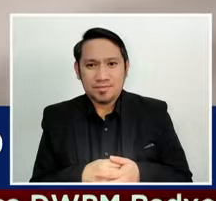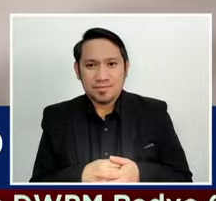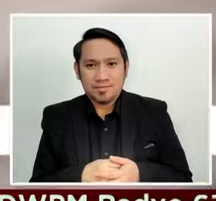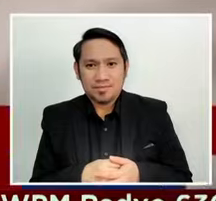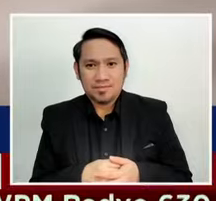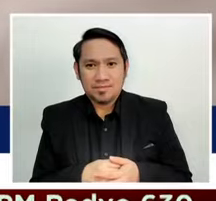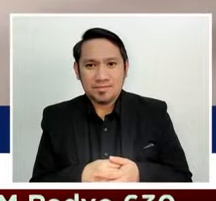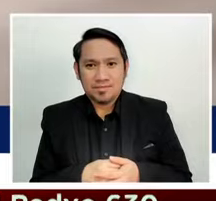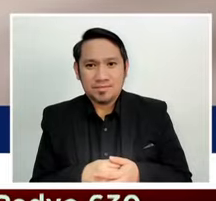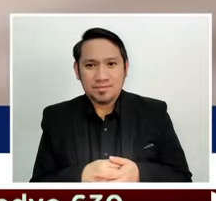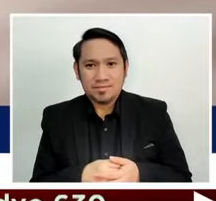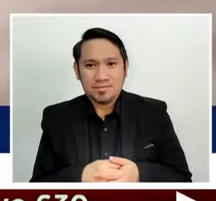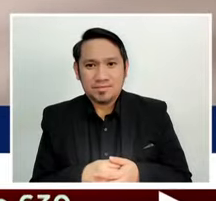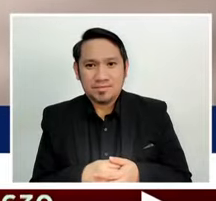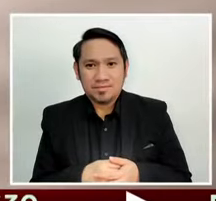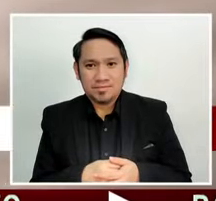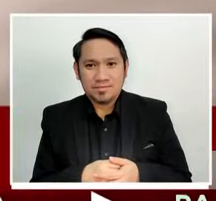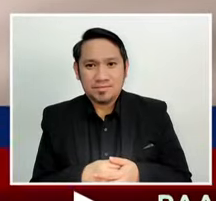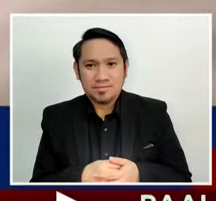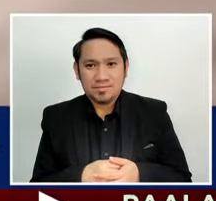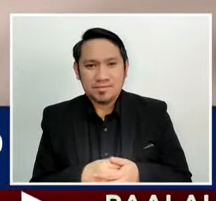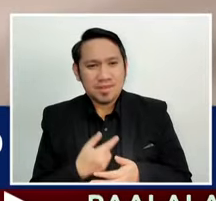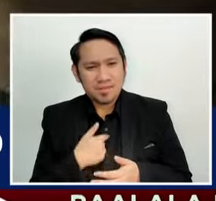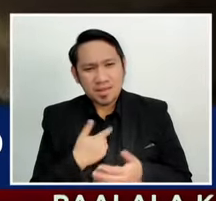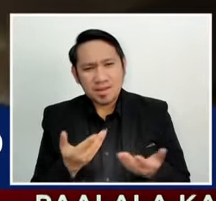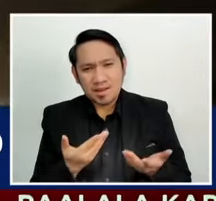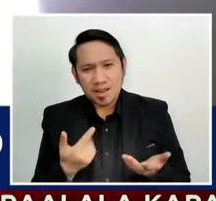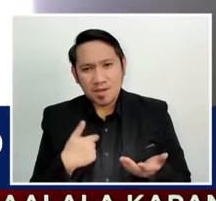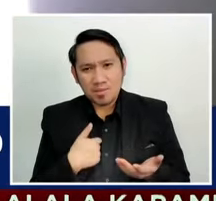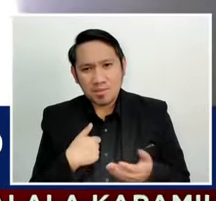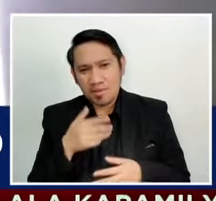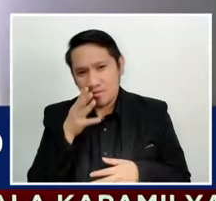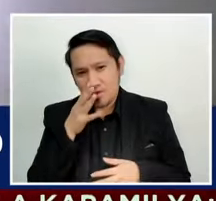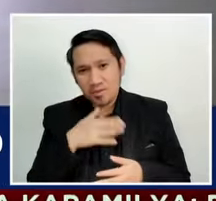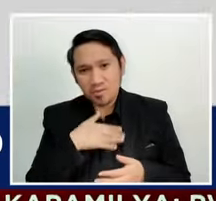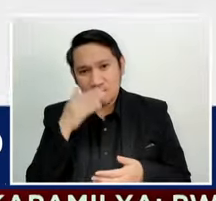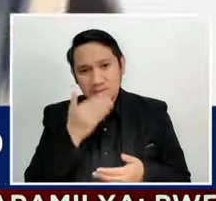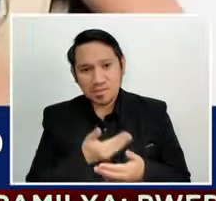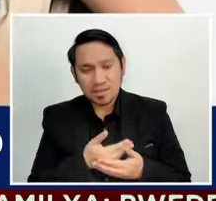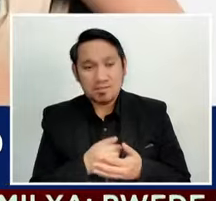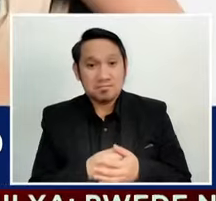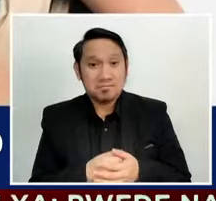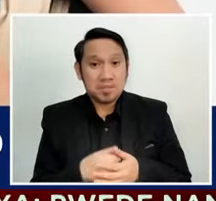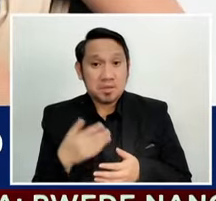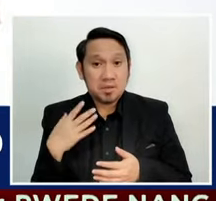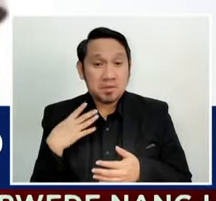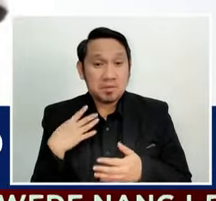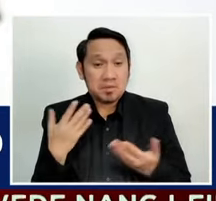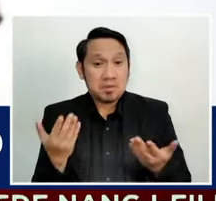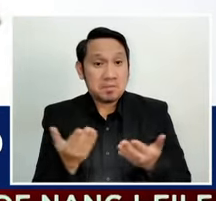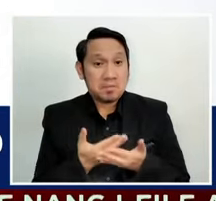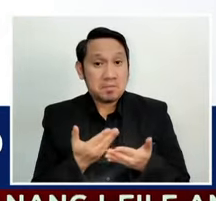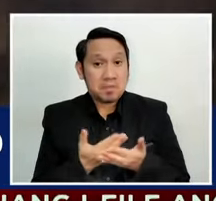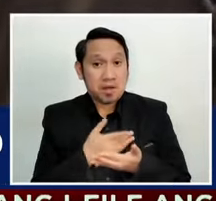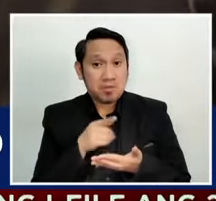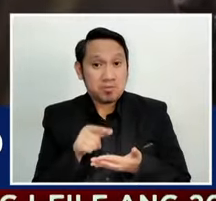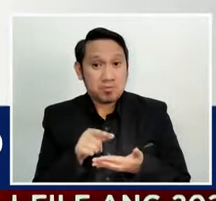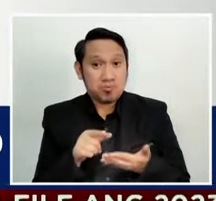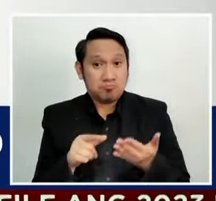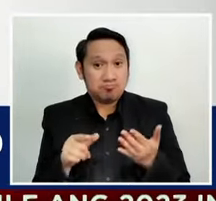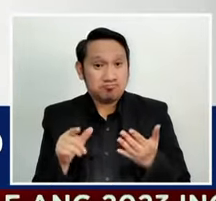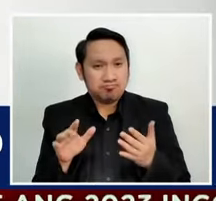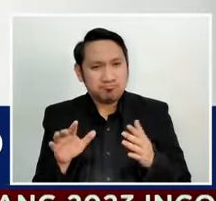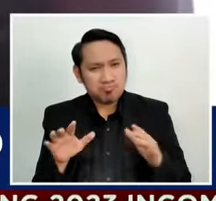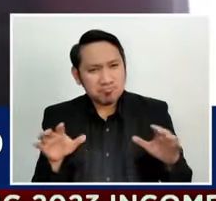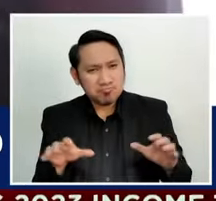now. Please, just give me a chance to be a father to my son. Aabangan sa High Street ang bagong journey ng mga bida, ilang taon